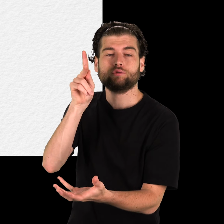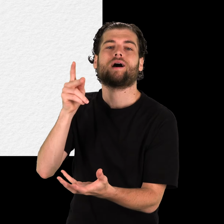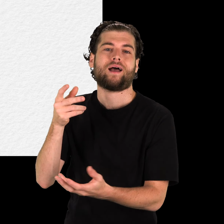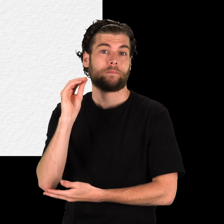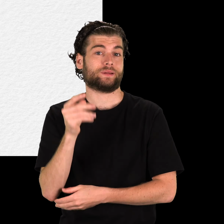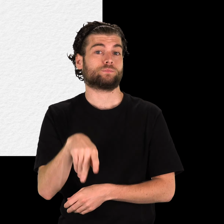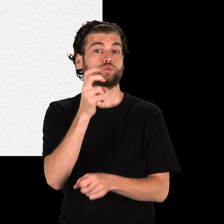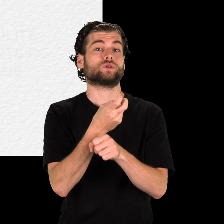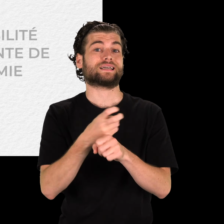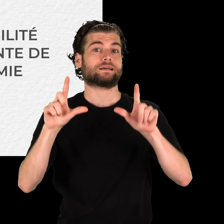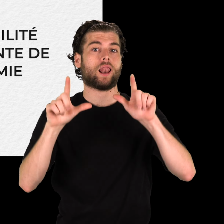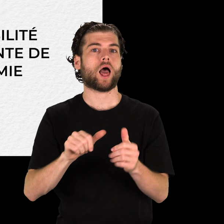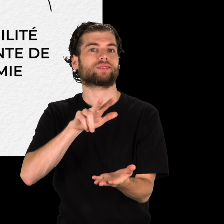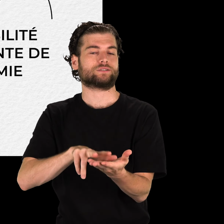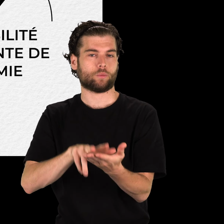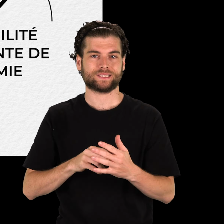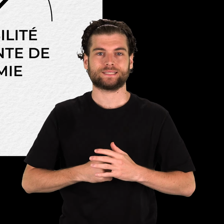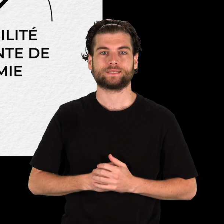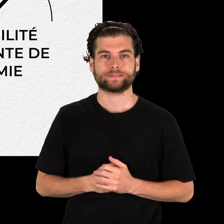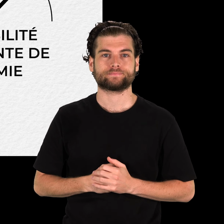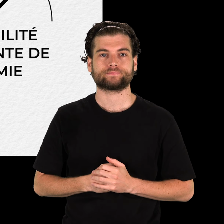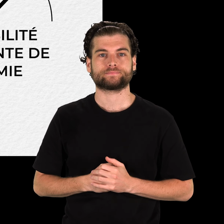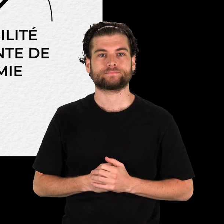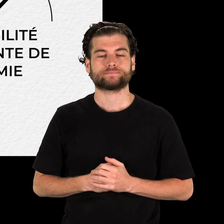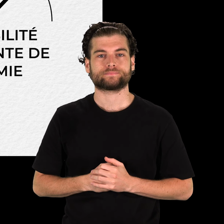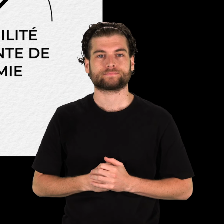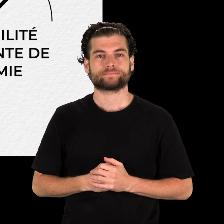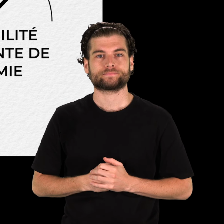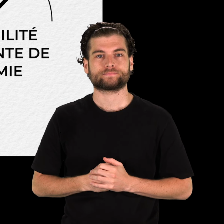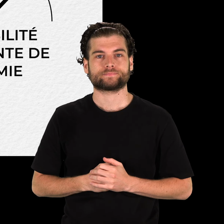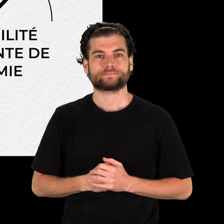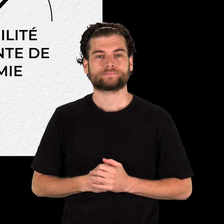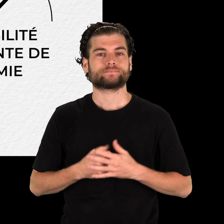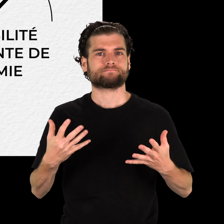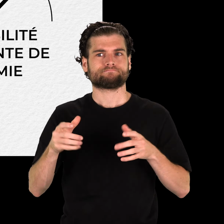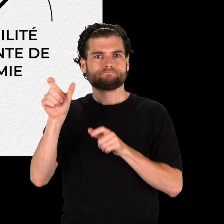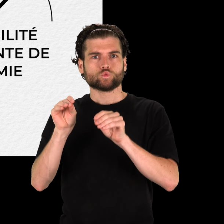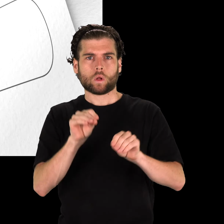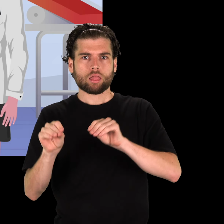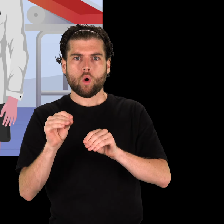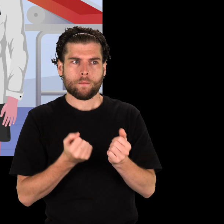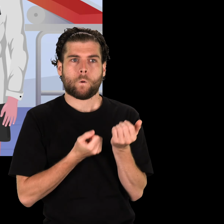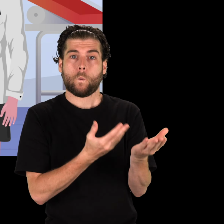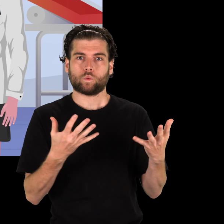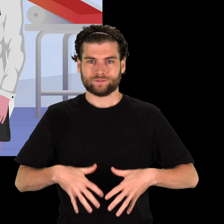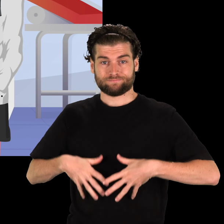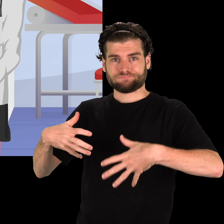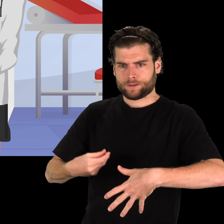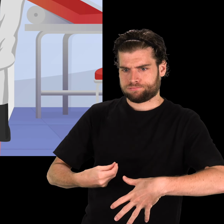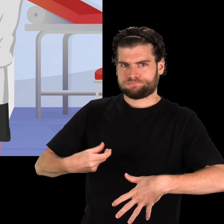que d'habitude, la probabilité que le bébé ait une trisomie est importante. Les soignants proposent